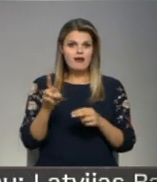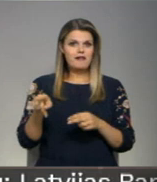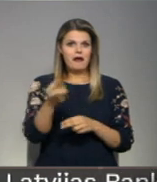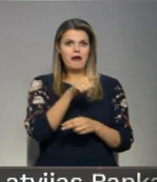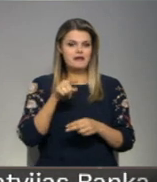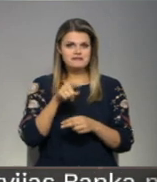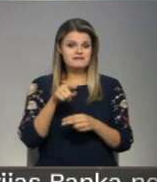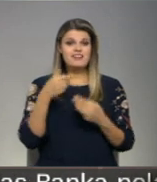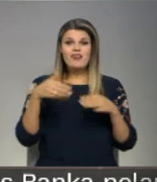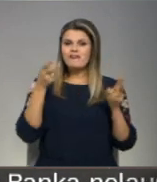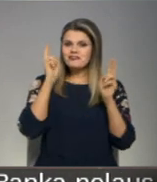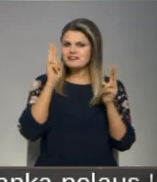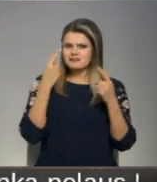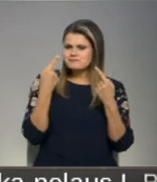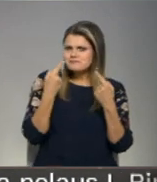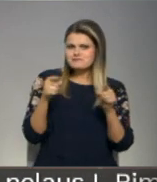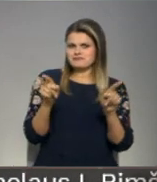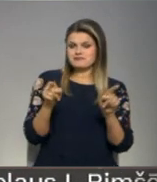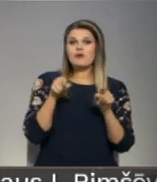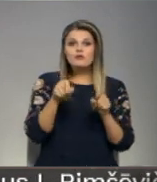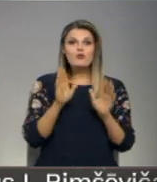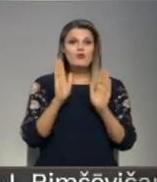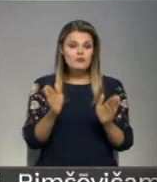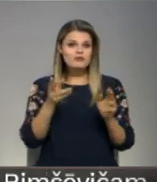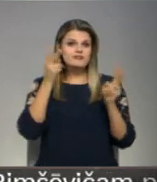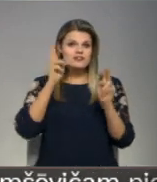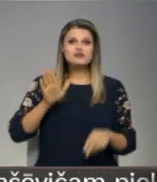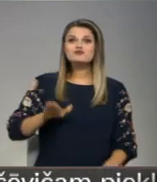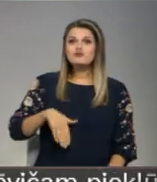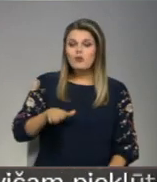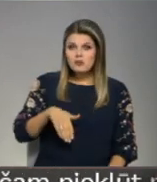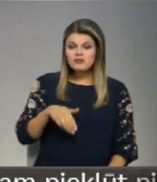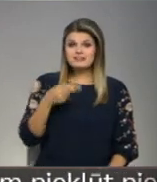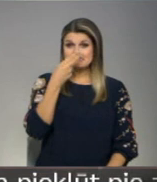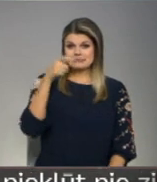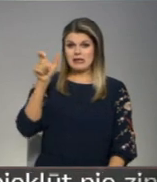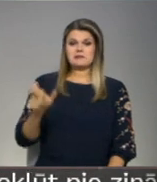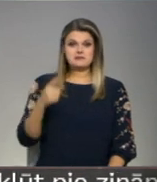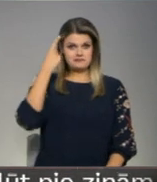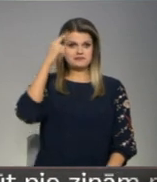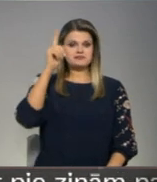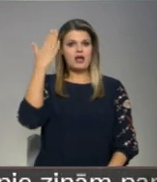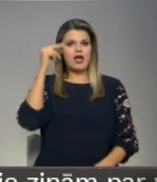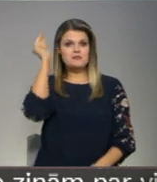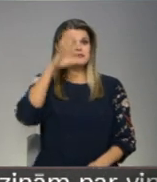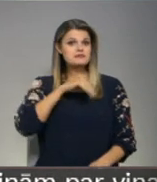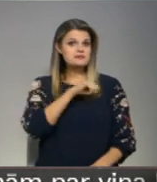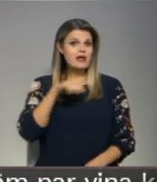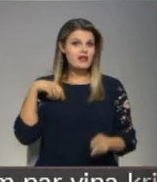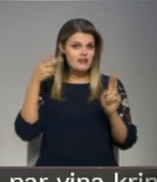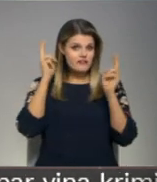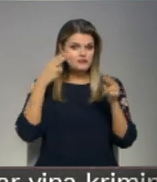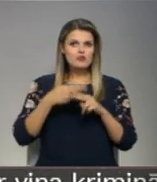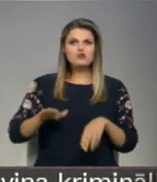esošajiem skaistumkopšanas saloniem gan konkurenci nesagādās. Tur frizēs suņus. Uzņēmuma saimniece savulaik apguvusi frizieru